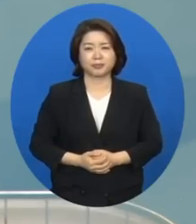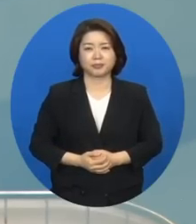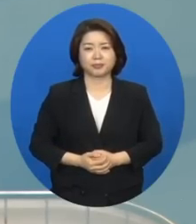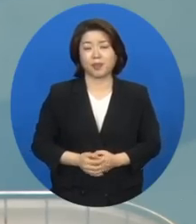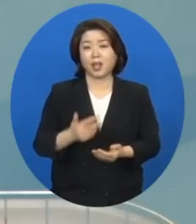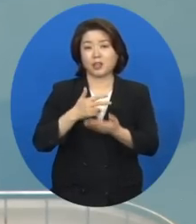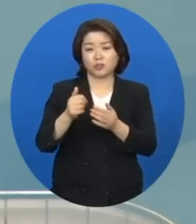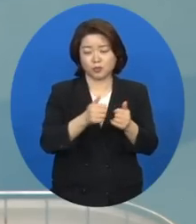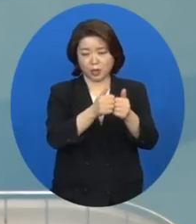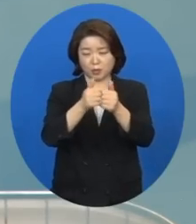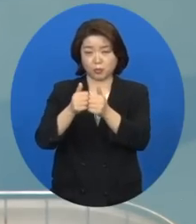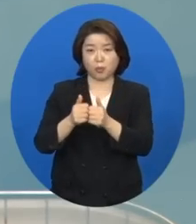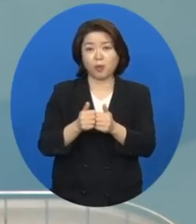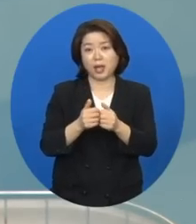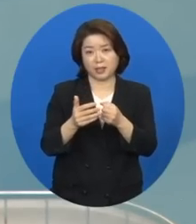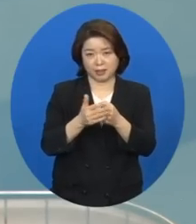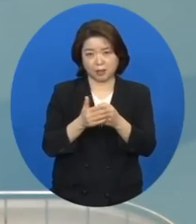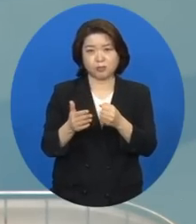주님과 동행하니까요,